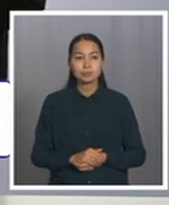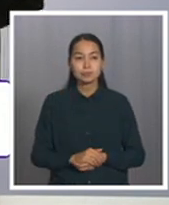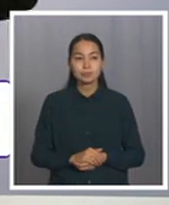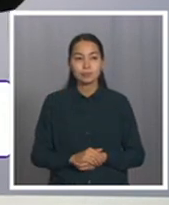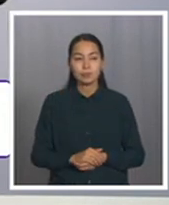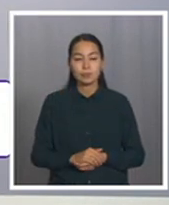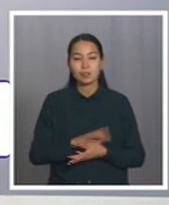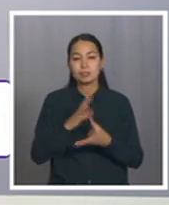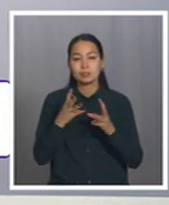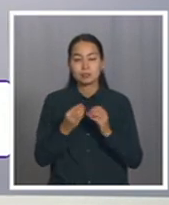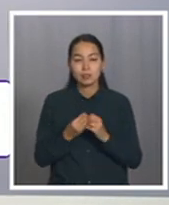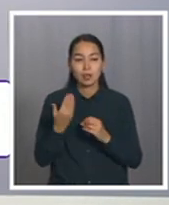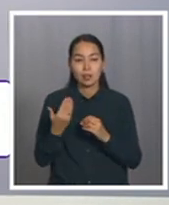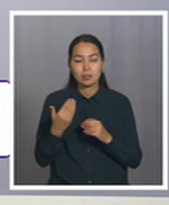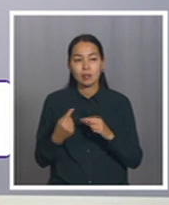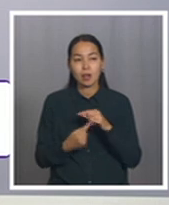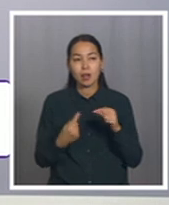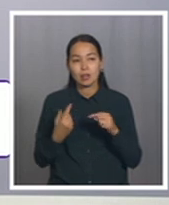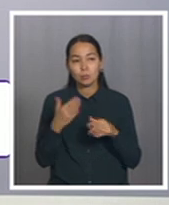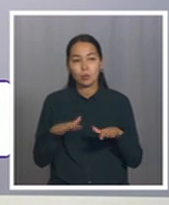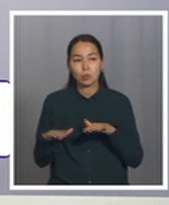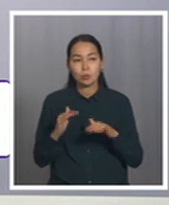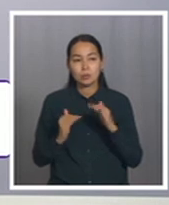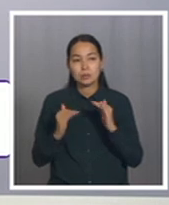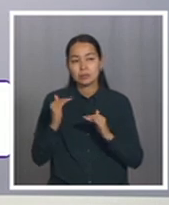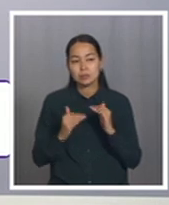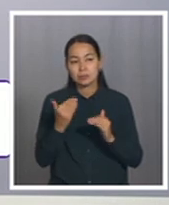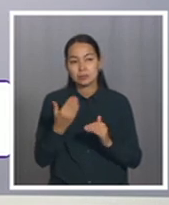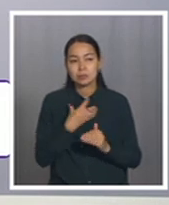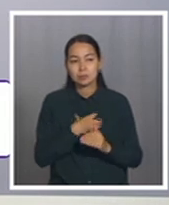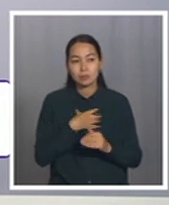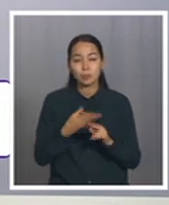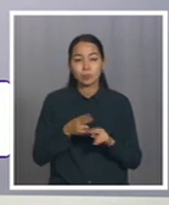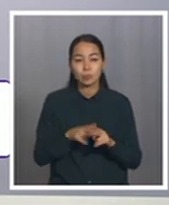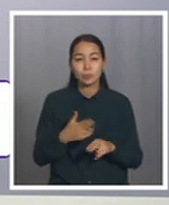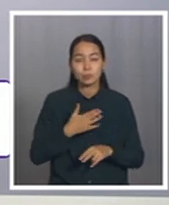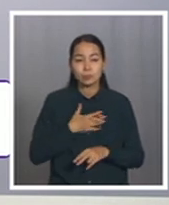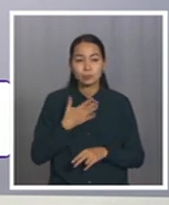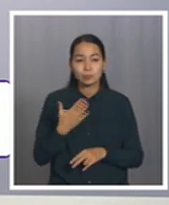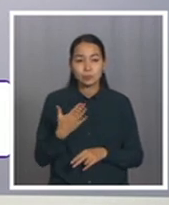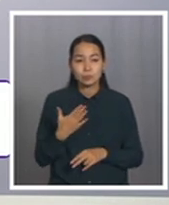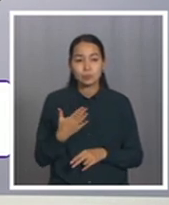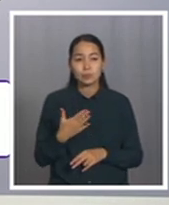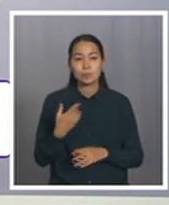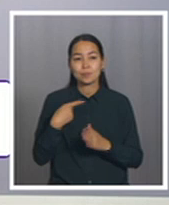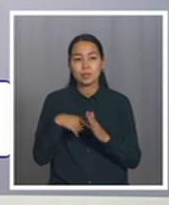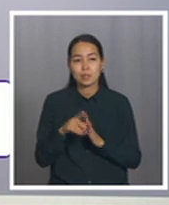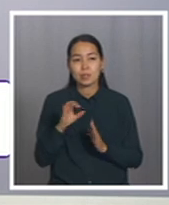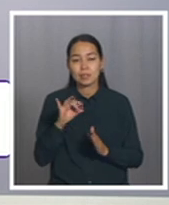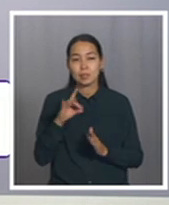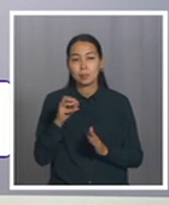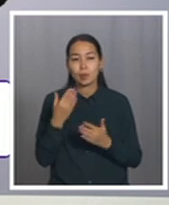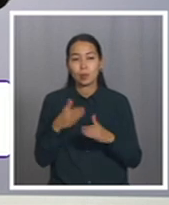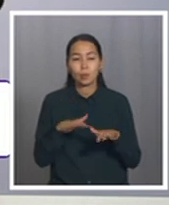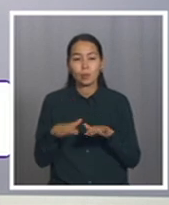Жалпы айналмалы қозғалыс динамикасының негізгі теңдеуі дегеніміз ол біздің ілгерілмелі қозғалыстағы негізгі теңдеуге